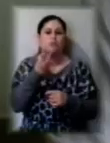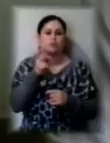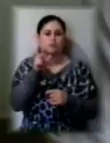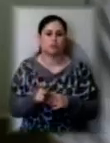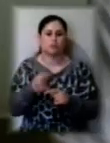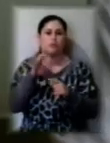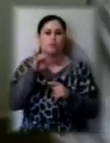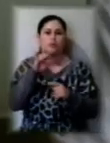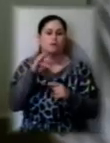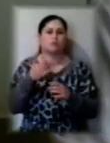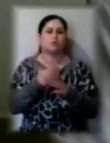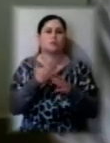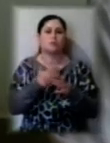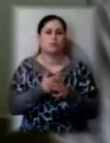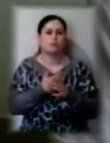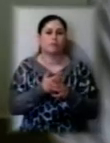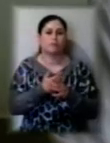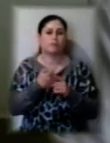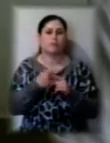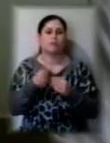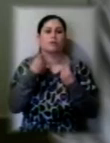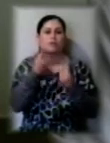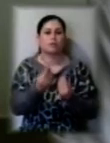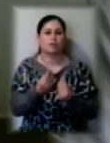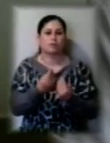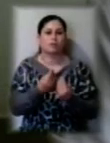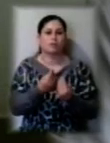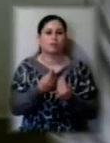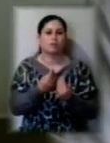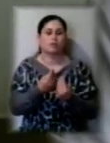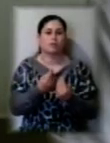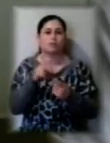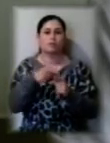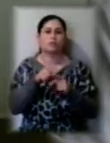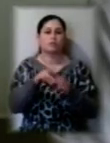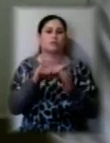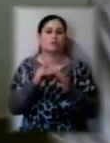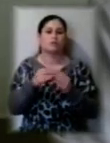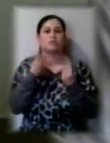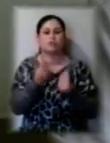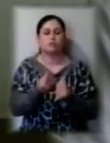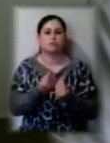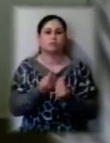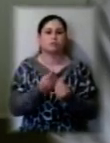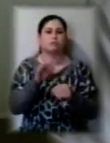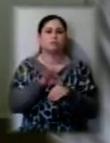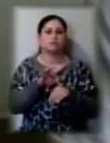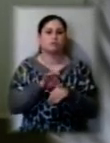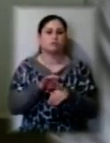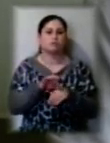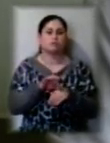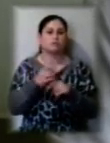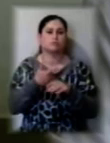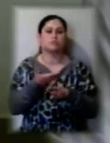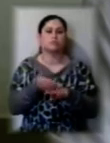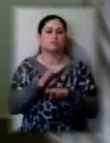допомога надається на цих ліжках, надається хворим з тяжкою